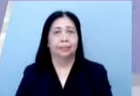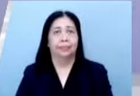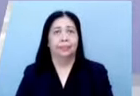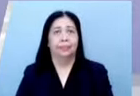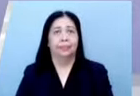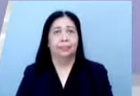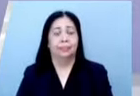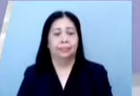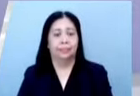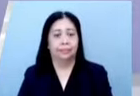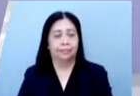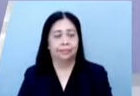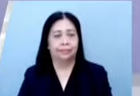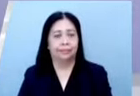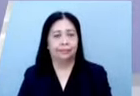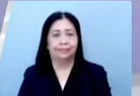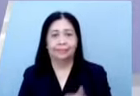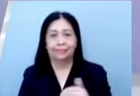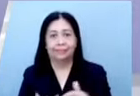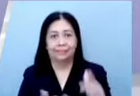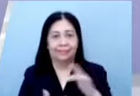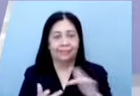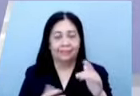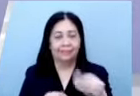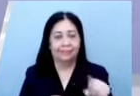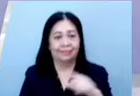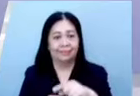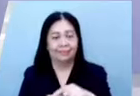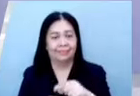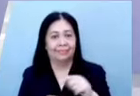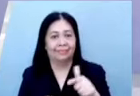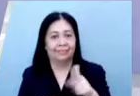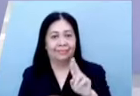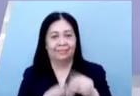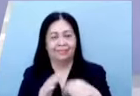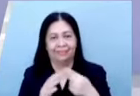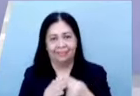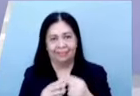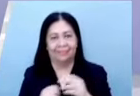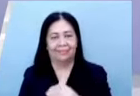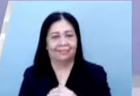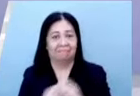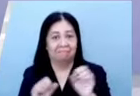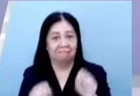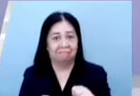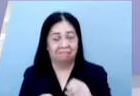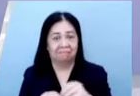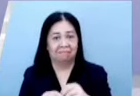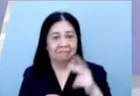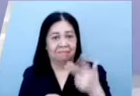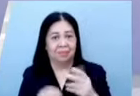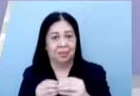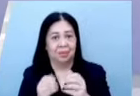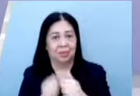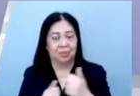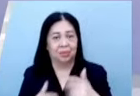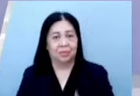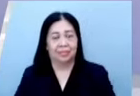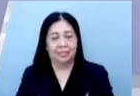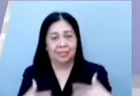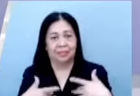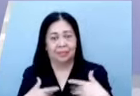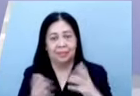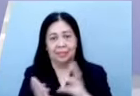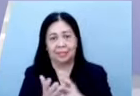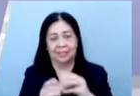Muli po tayong mamamasyal ng hindi lalagpas ng 24 oras. Kaya ba yan sa 3rd most livable city sa mundo? Ang